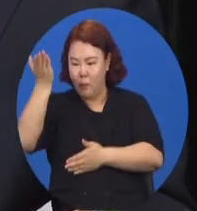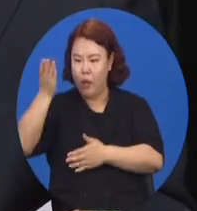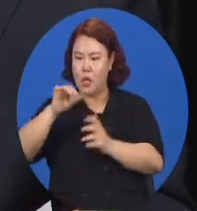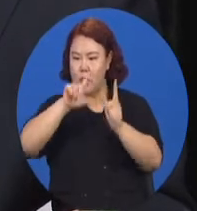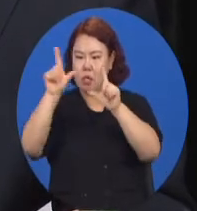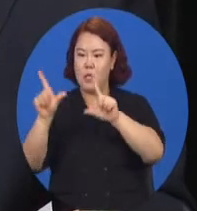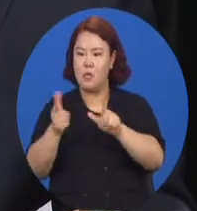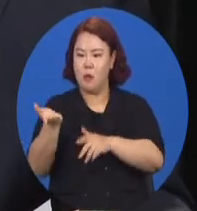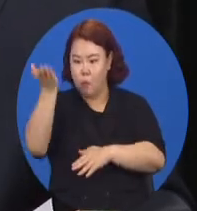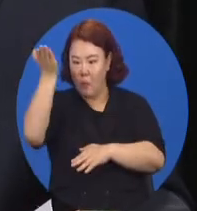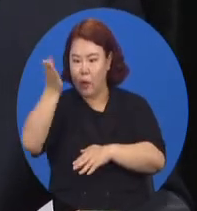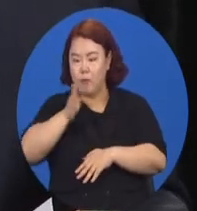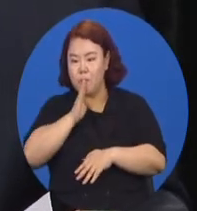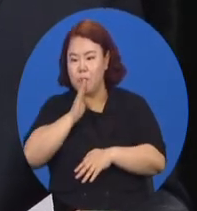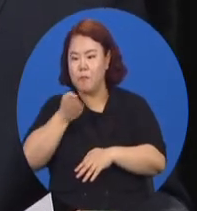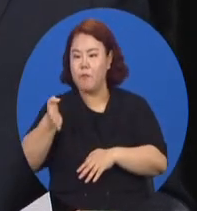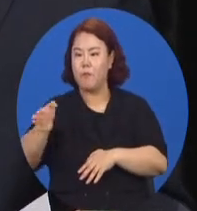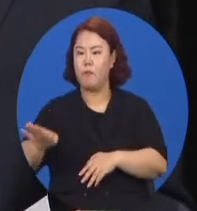선배이신데